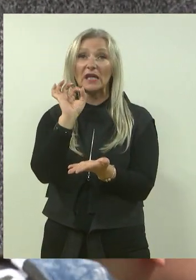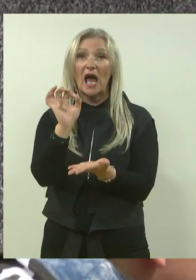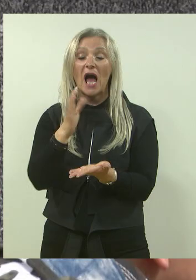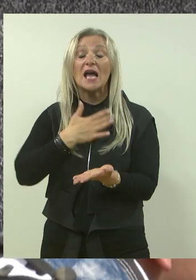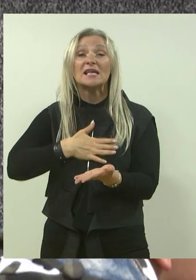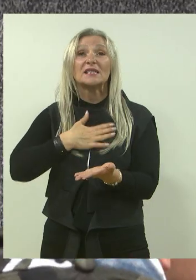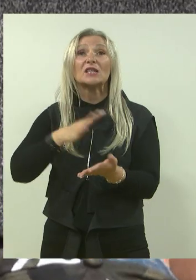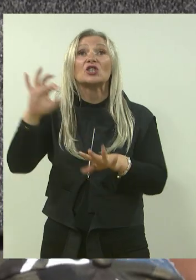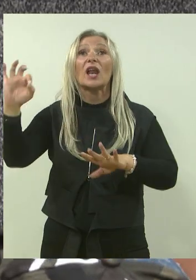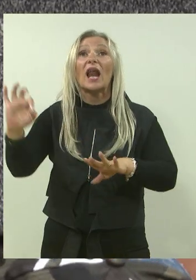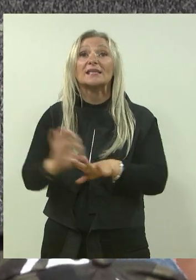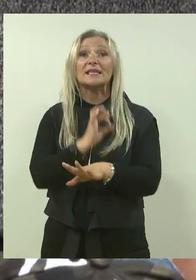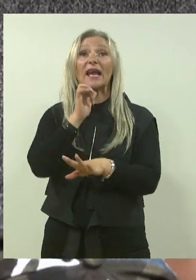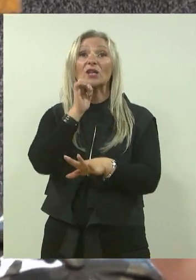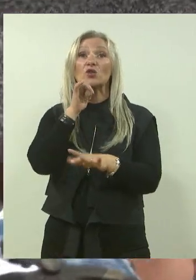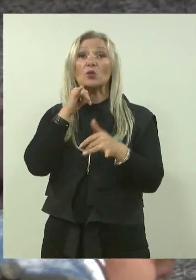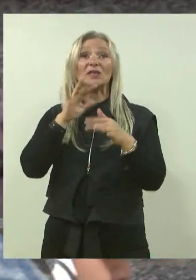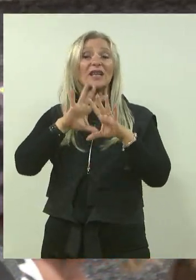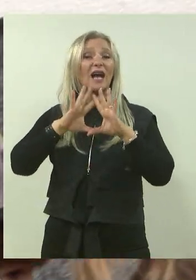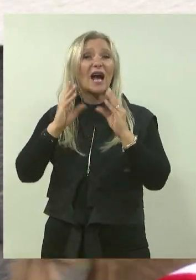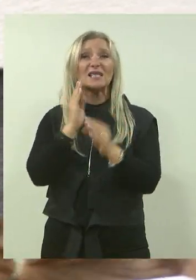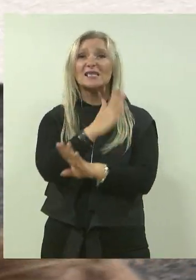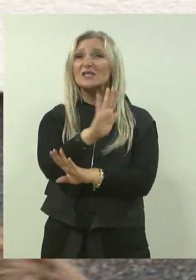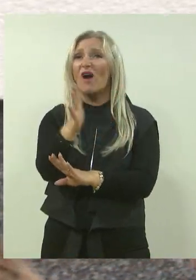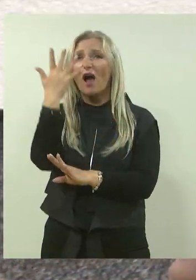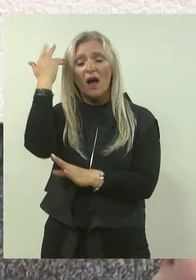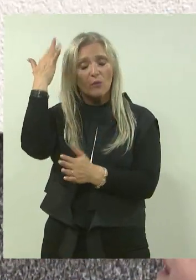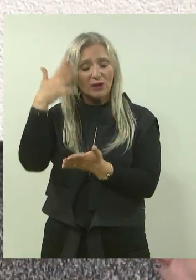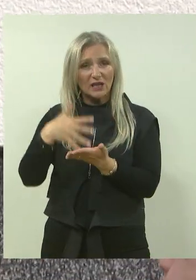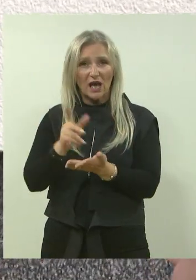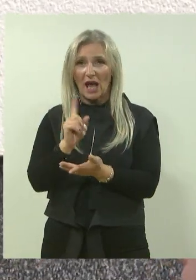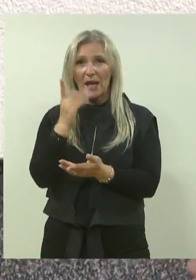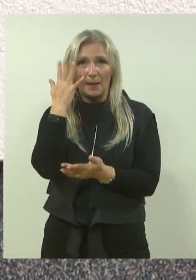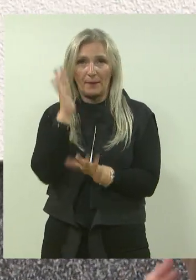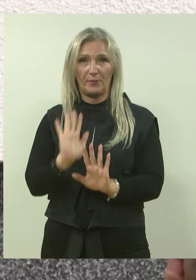Zaželjela mu je sreće i da ga saka briga.